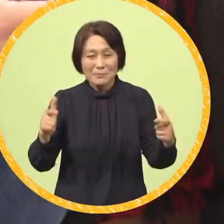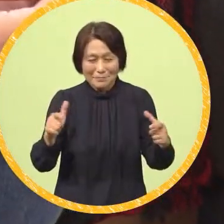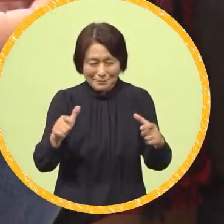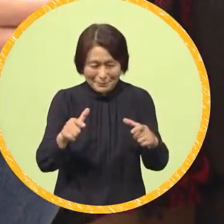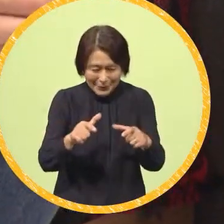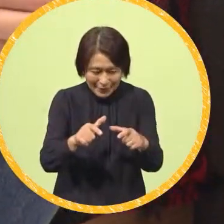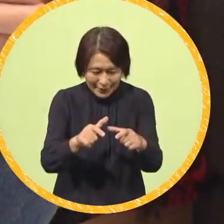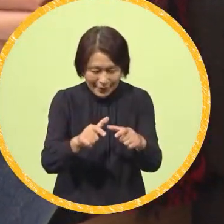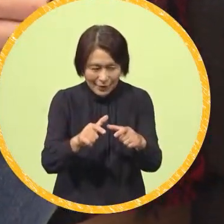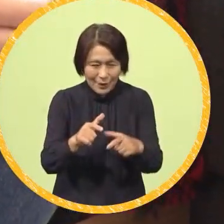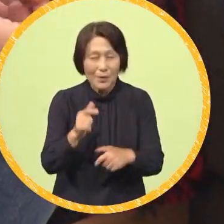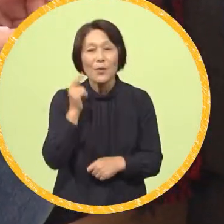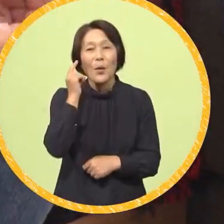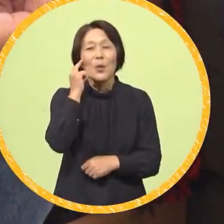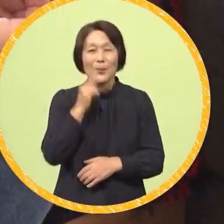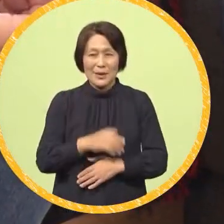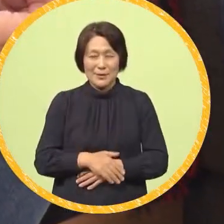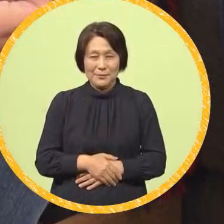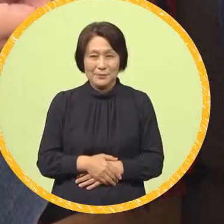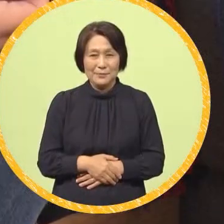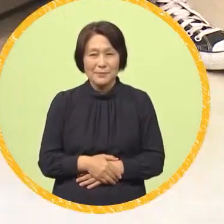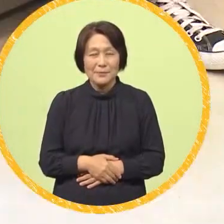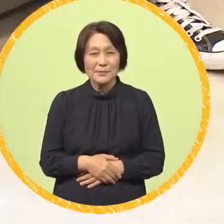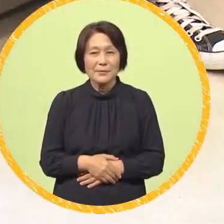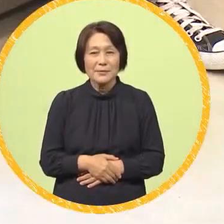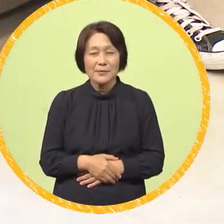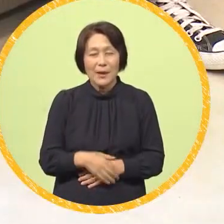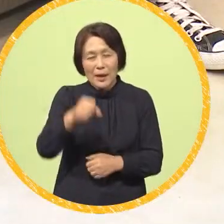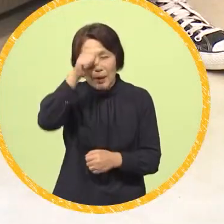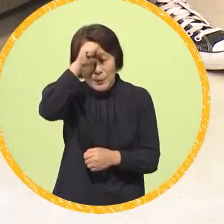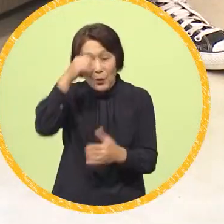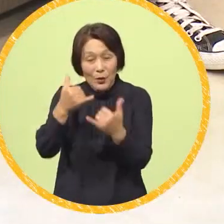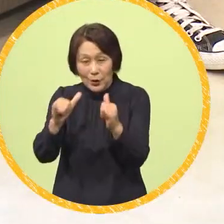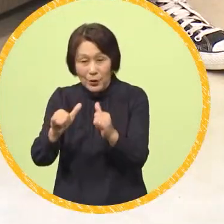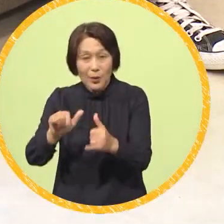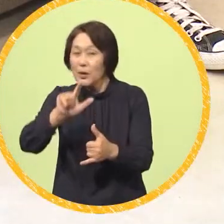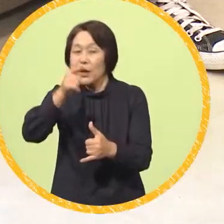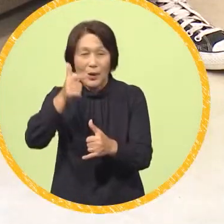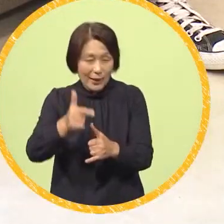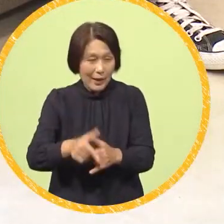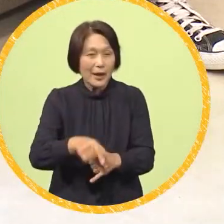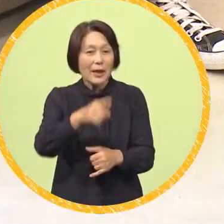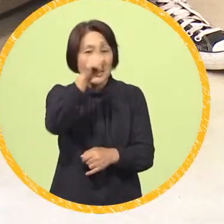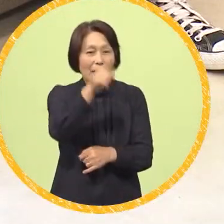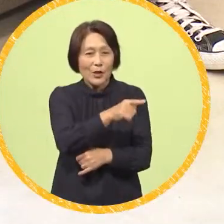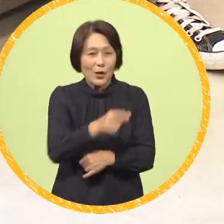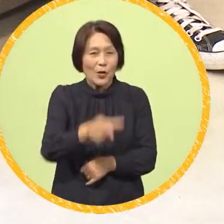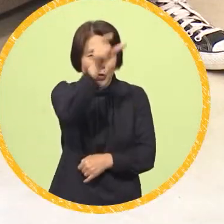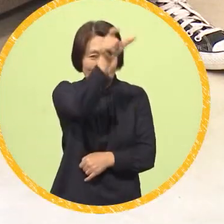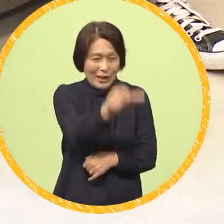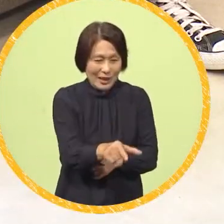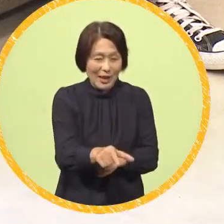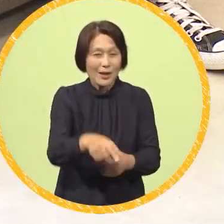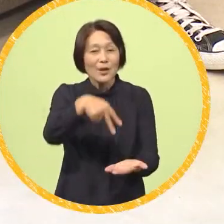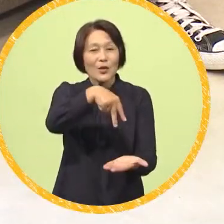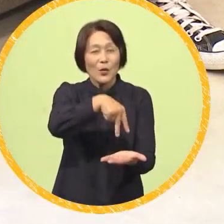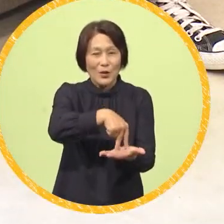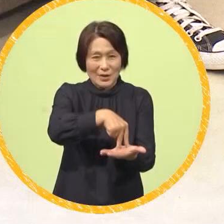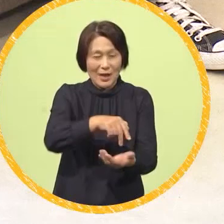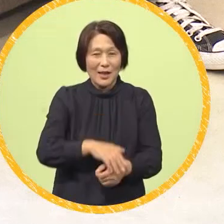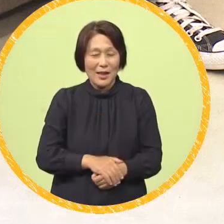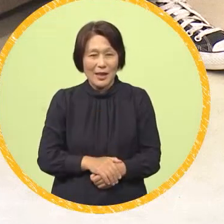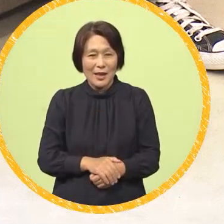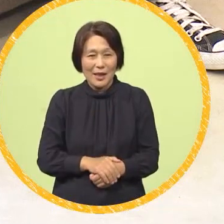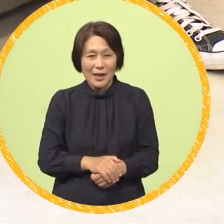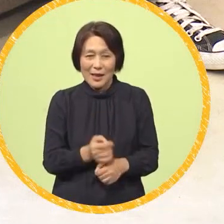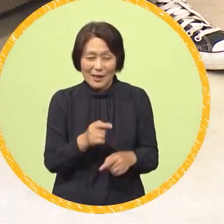取れてきたのかなとは思ってます。病気の人というよりは一人の人としてなんか揉まれて、なんかちょ